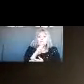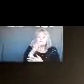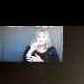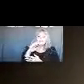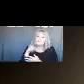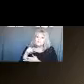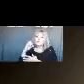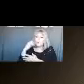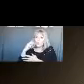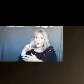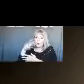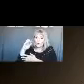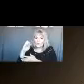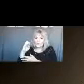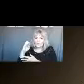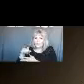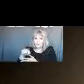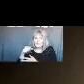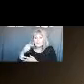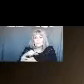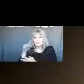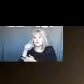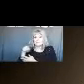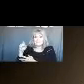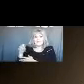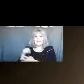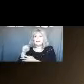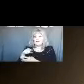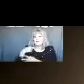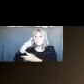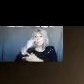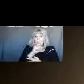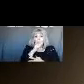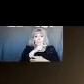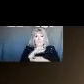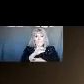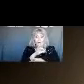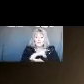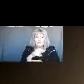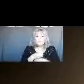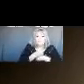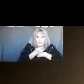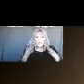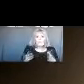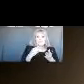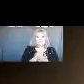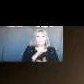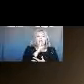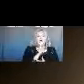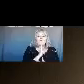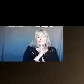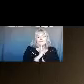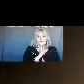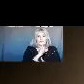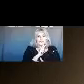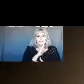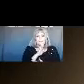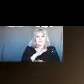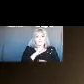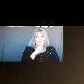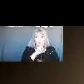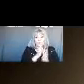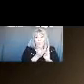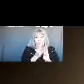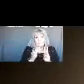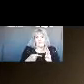vidanova.org.za of kom na ons kerkkantoor toe. Ons is oop van hierdie maandag af 8:30 tot 12:30. Ons sien jou graag.